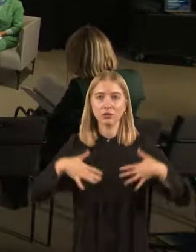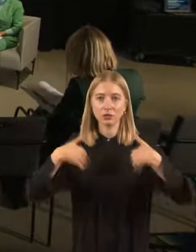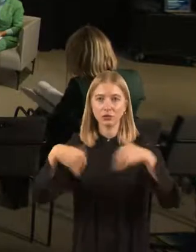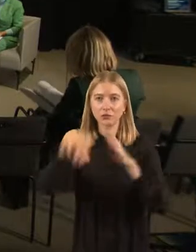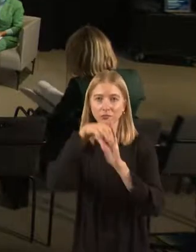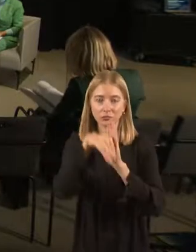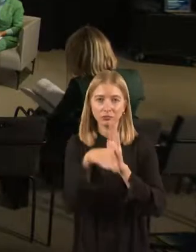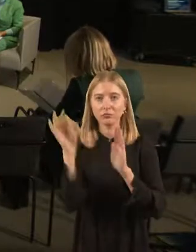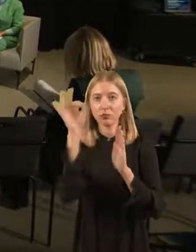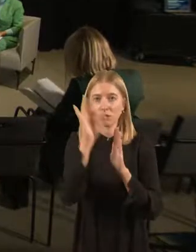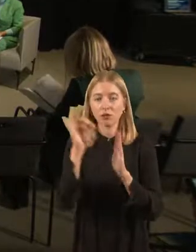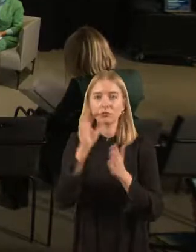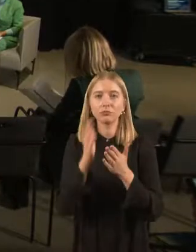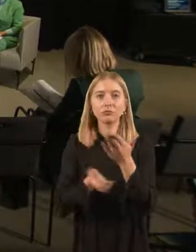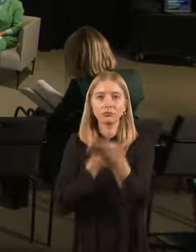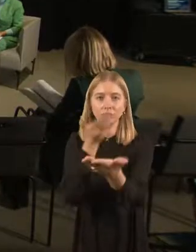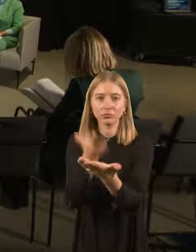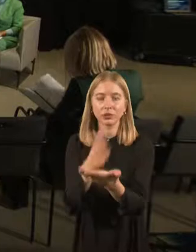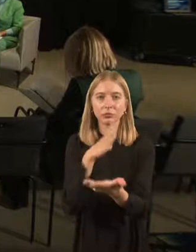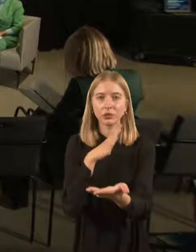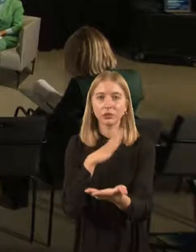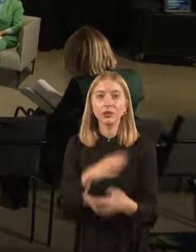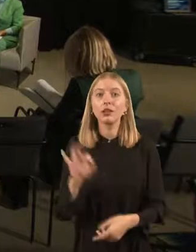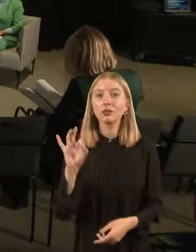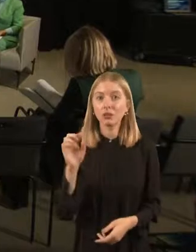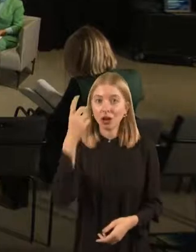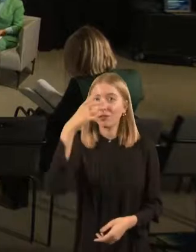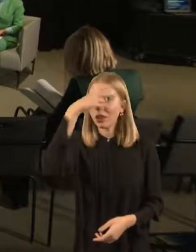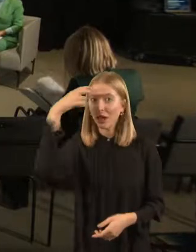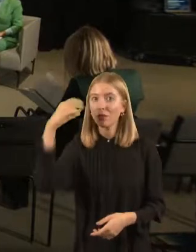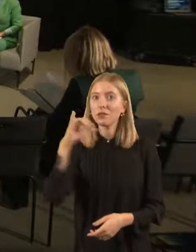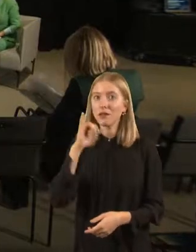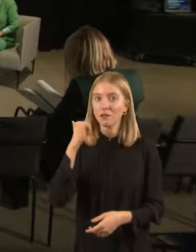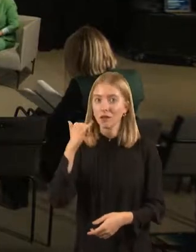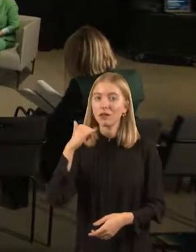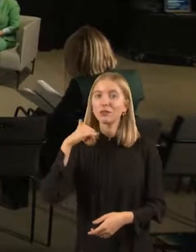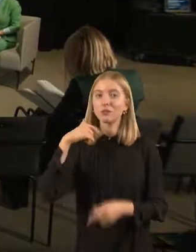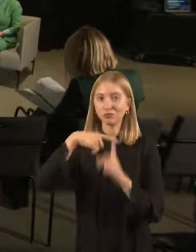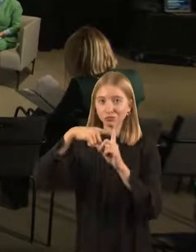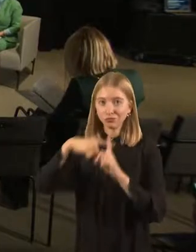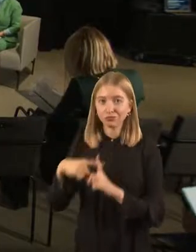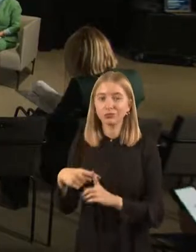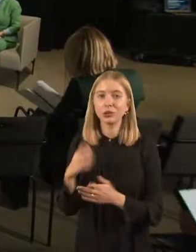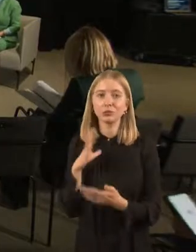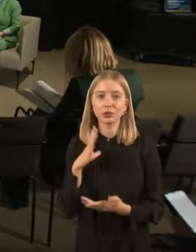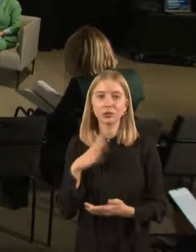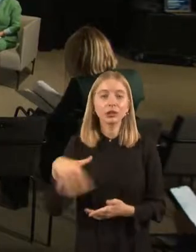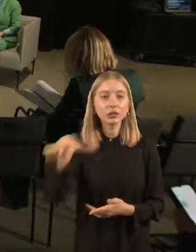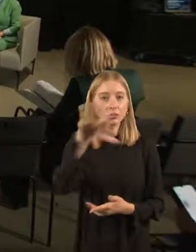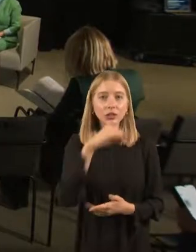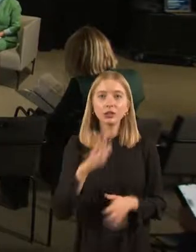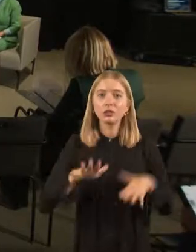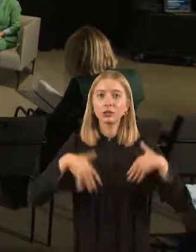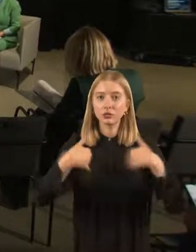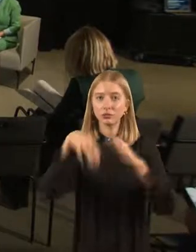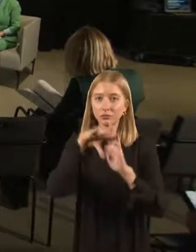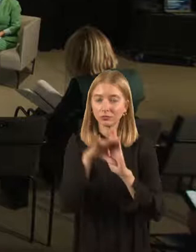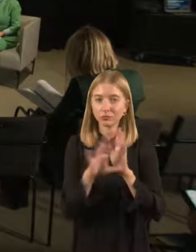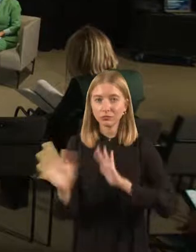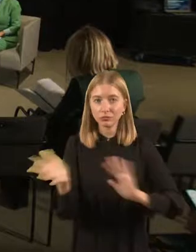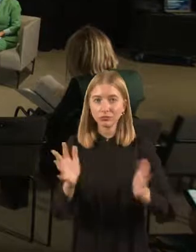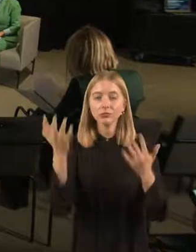kartą Lietuva įvertinta ir visi jūs esate daugiau mažiau susipažinę su tom rekomendacijom. Ir kaip jūs